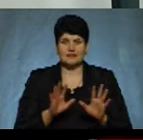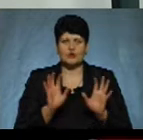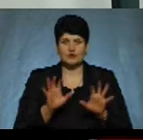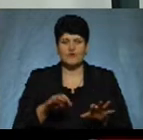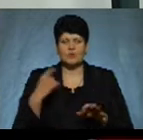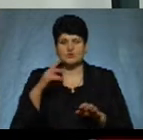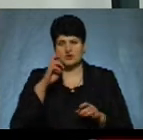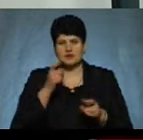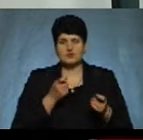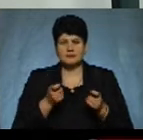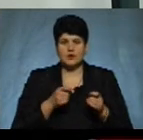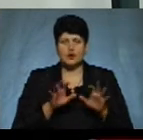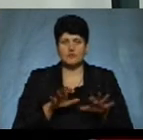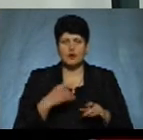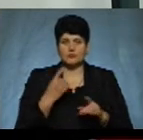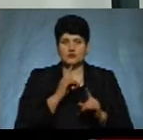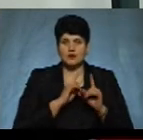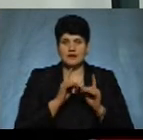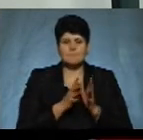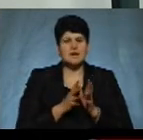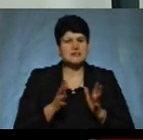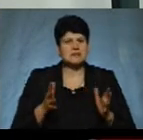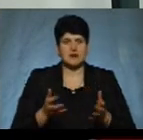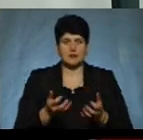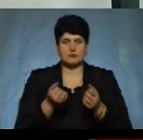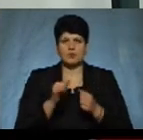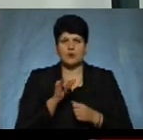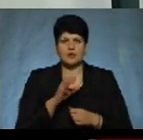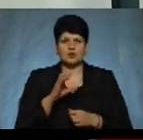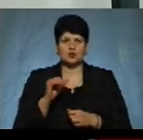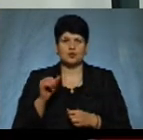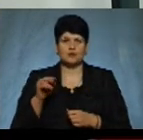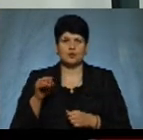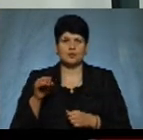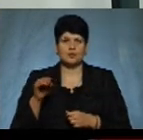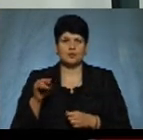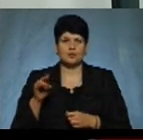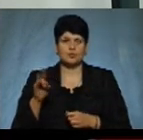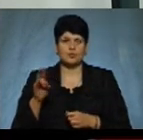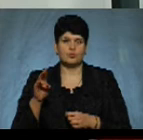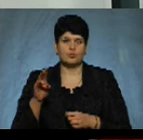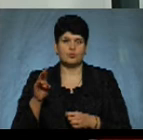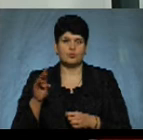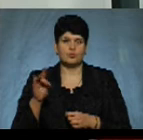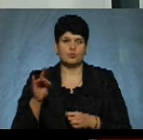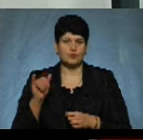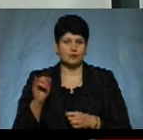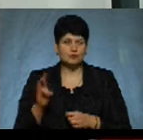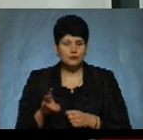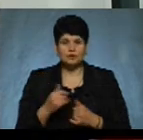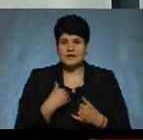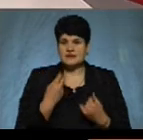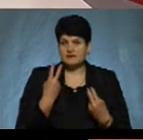державної адміністрації, голова обласної ради. Ми сьогодні максимально підтримуємо позицію Уляни Супрун, тому що сьогодні ми, у нас є два варіанти, або